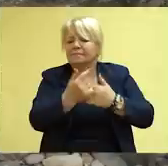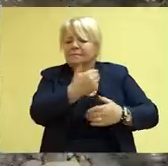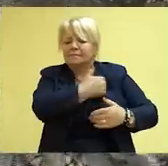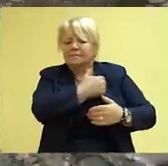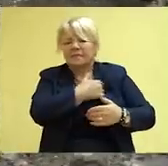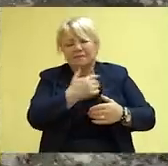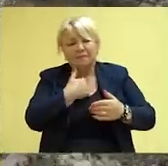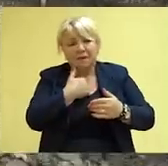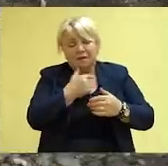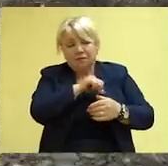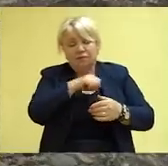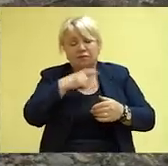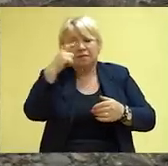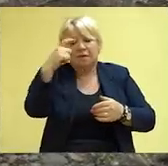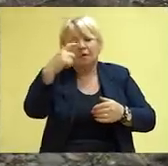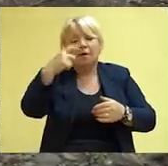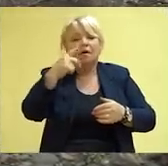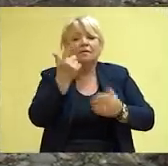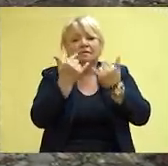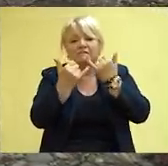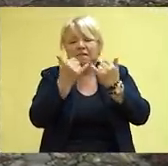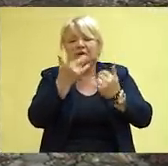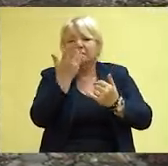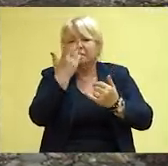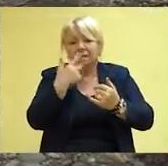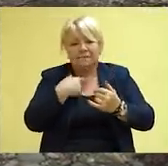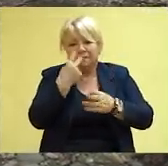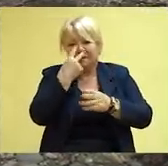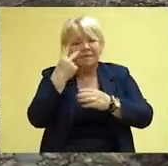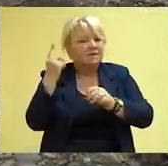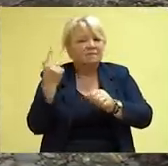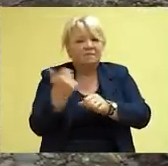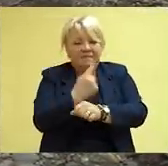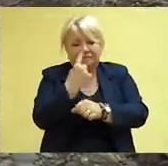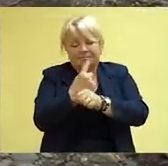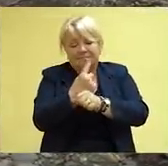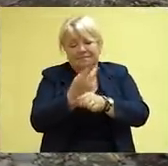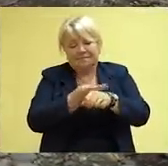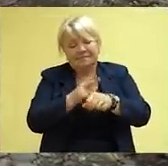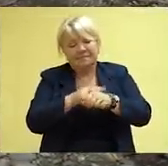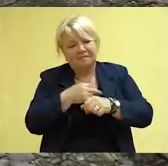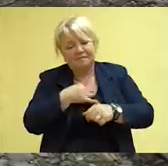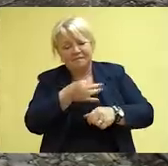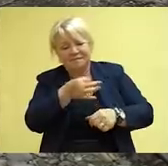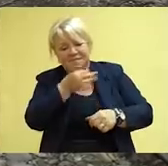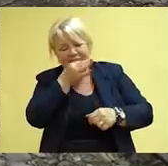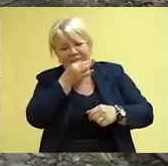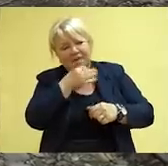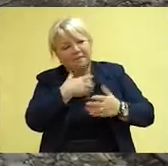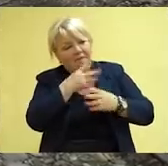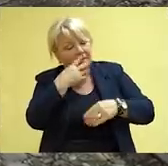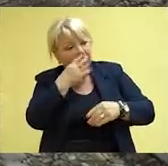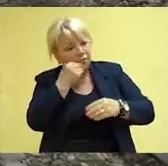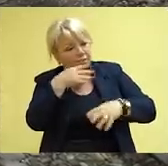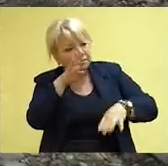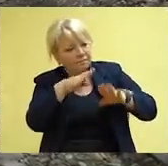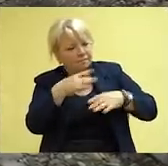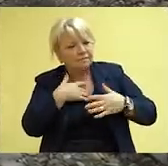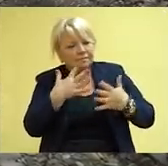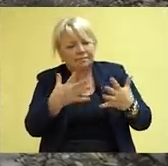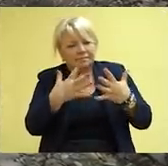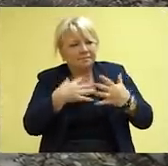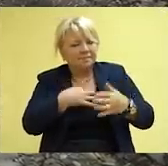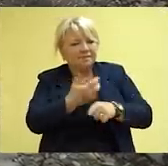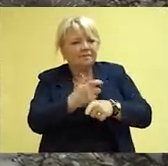50 მე თვითონ არ მქონდა რა ნახი. რა და ანუ როცა რაღაცა საკეთებ განსაკუთრებული უნდა იყოს, განსაკუთრებული უნდა იყოს. მაგრამ როცა გაიკრასკა პირველად